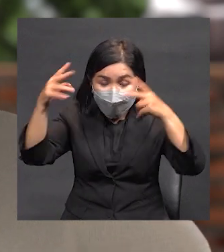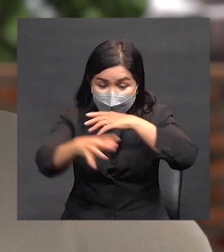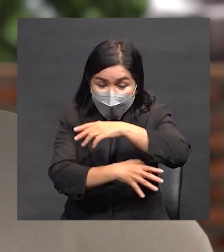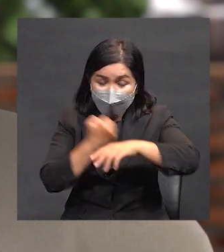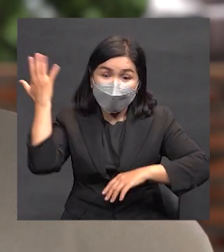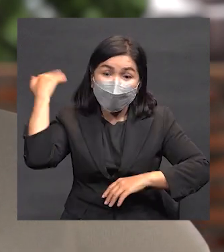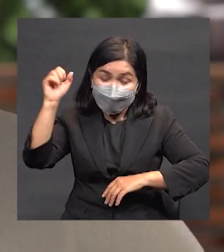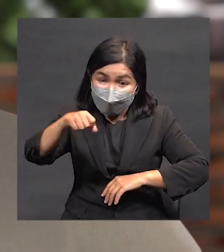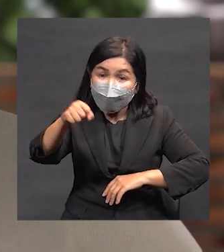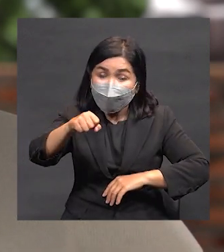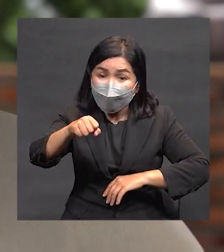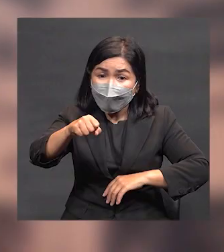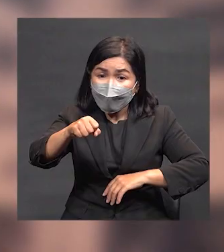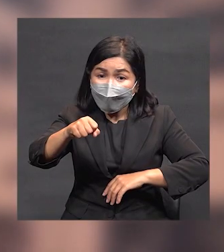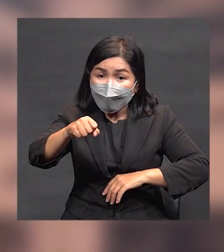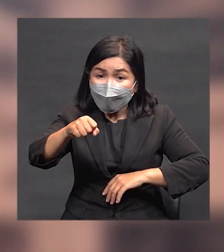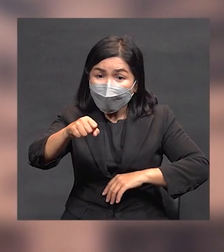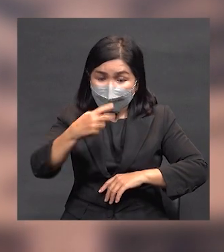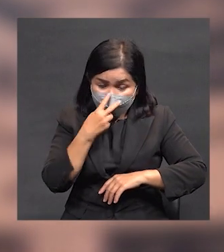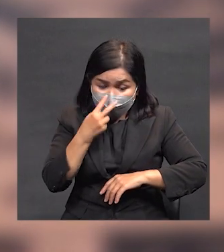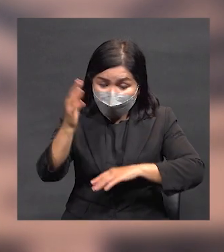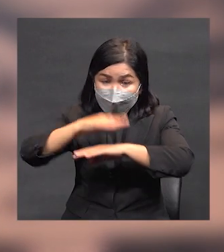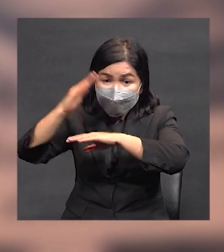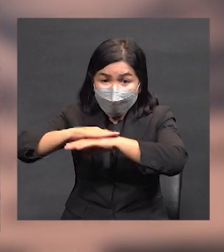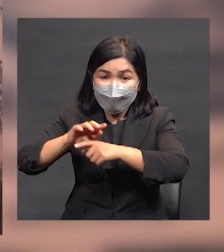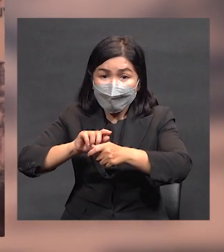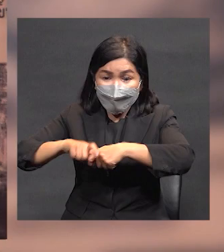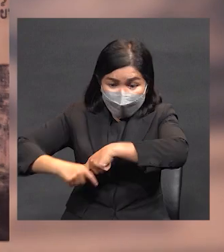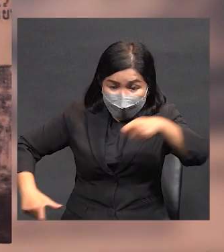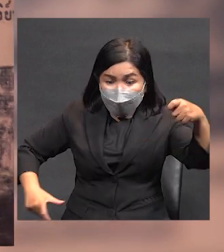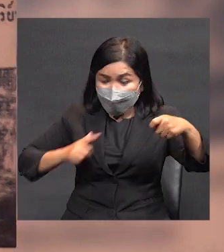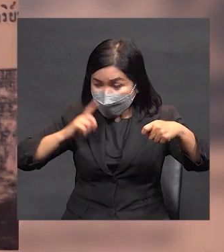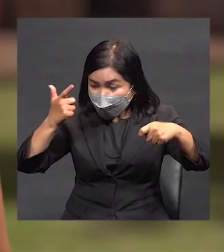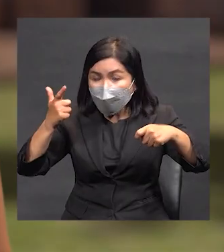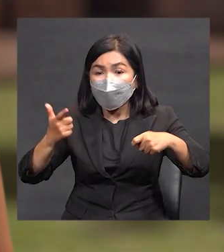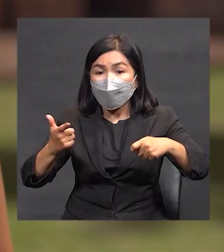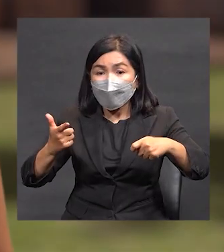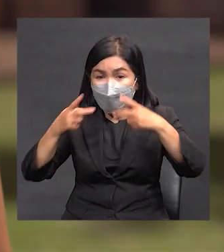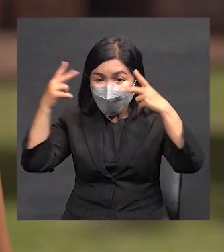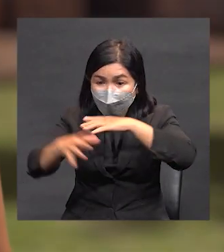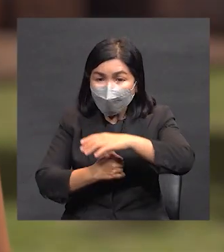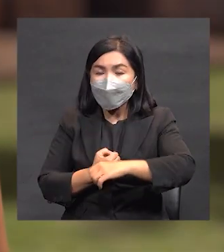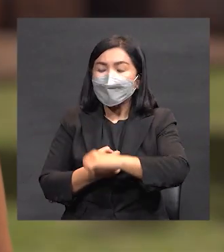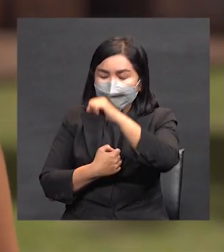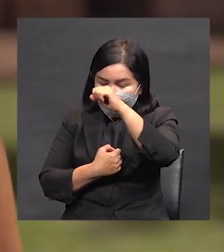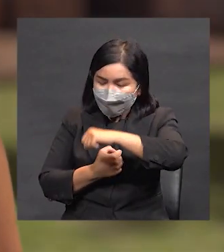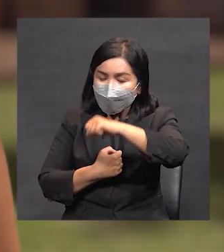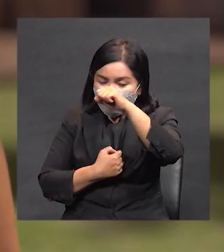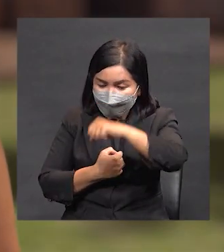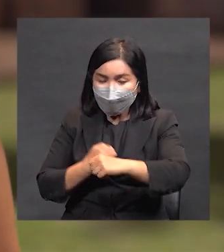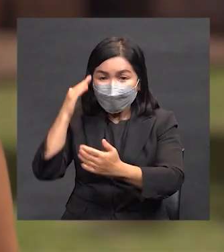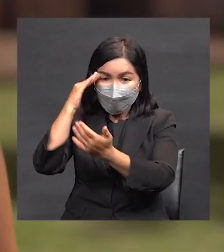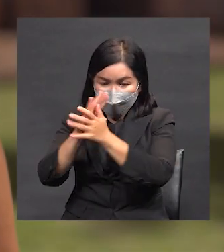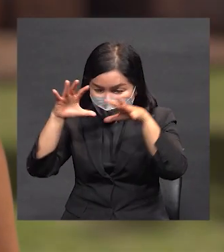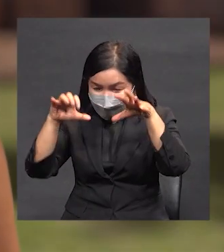โมยวันก่อนหรือเปล่าพี่ผมเห็นลงข่าวมีดาบมีทองเพียบเลย ใช่ดีนะที่ตำรวจจับไว้